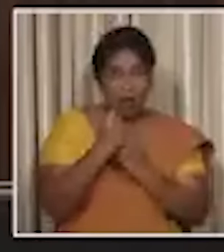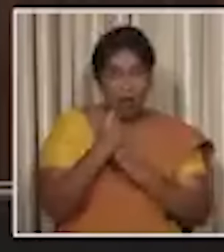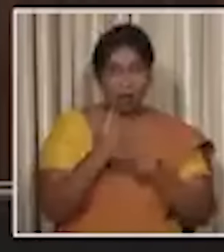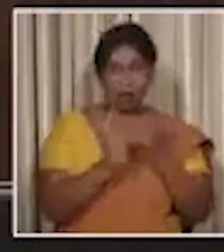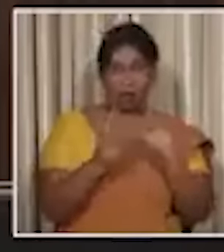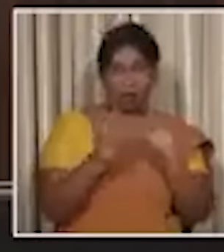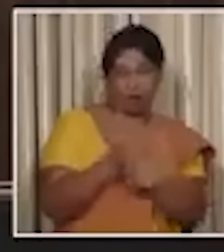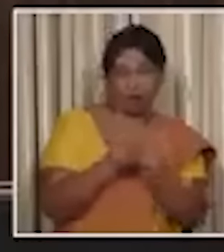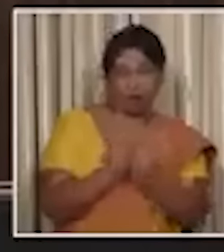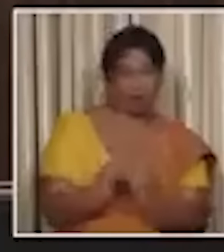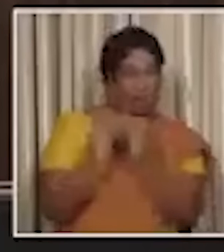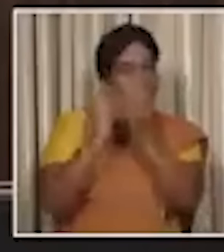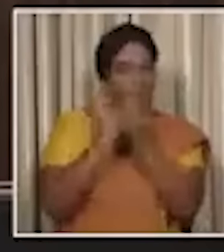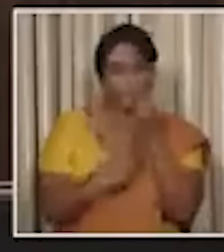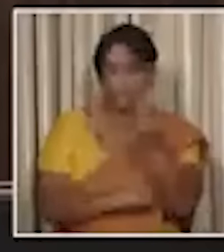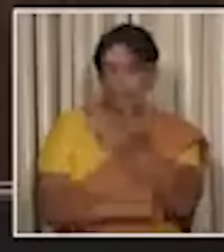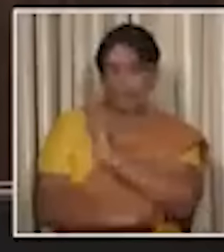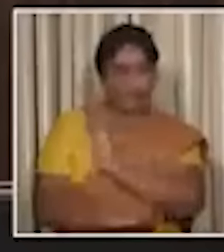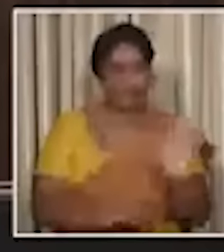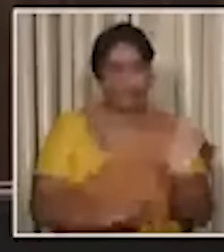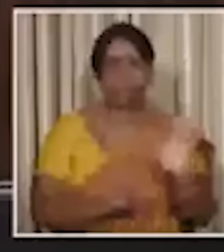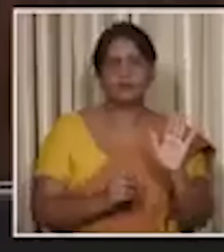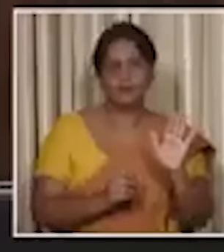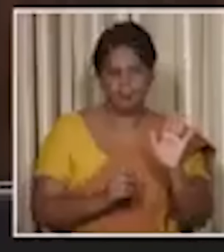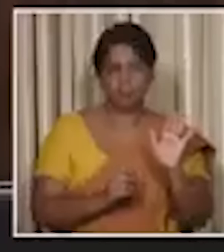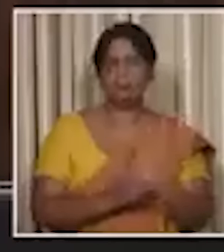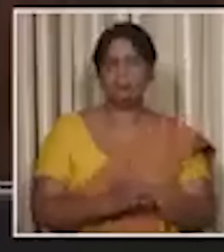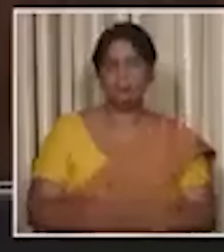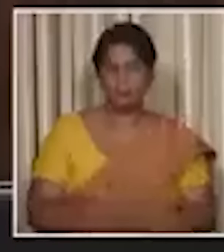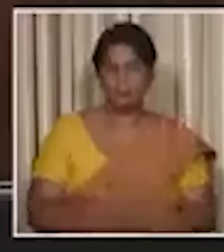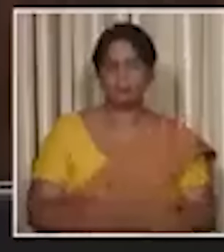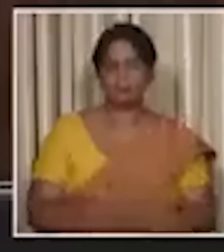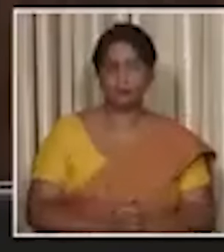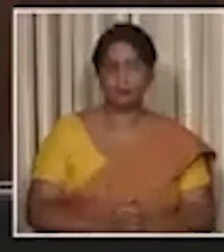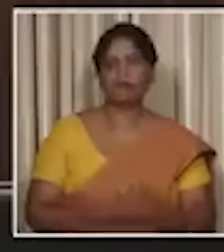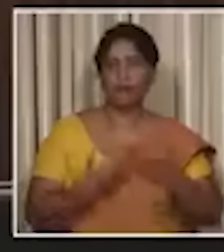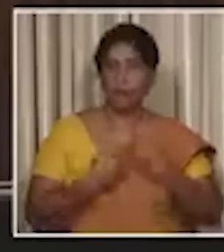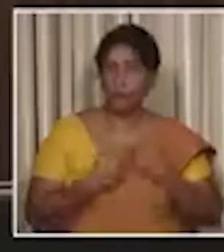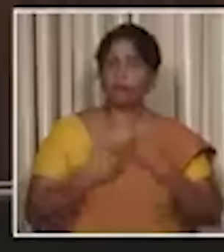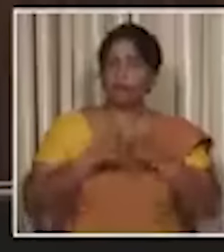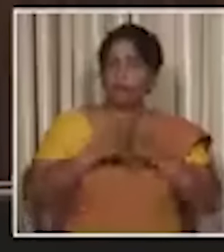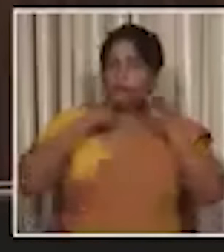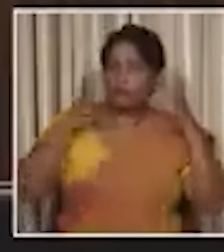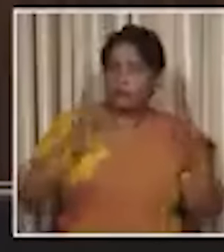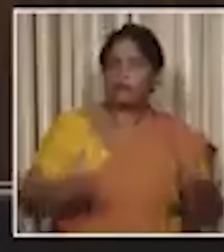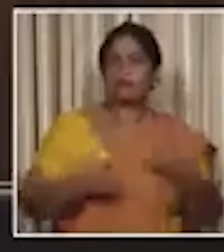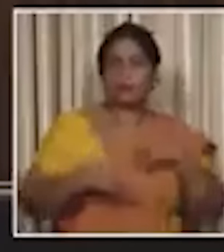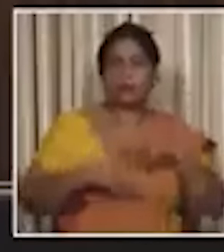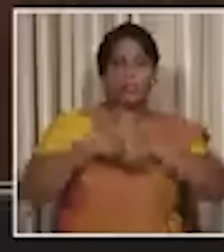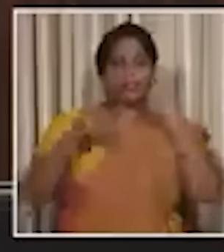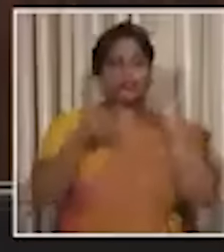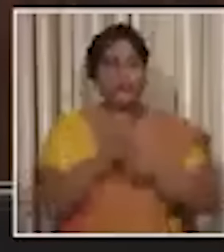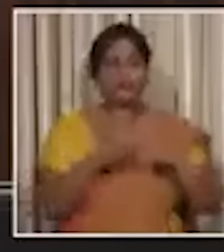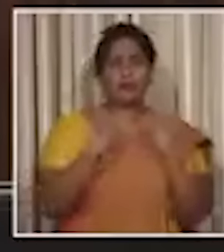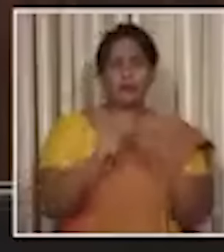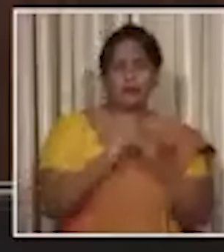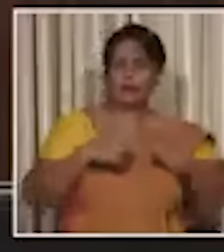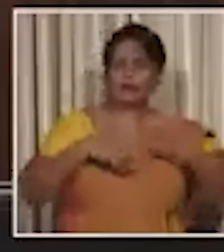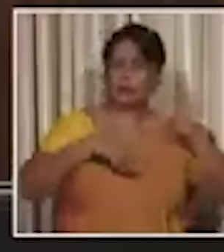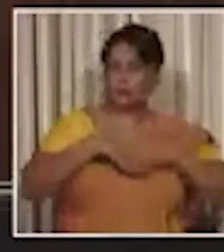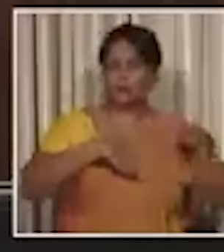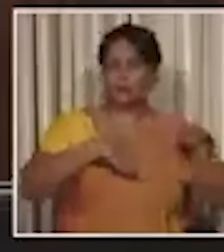உருவாக்க வேண்டும். அதற்கான ஒரு உறுதிமொழியை நான் உங்களுக்கு வழங்குகின்றேன். அந்த கடமை நாங்கள் ஈடேற்றுவோம். அந்த பயணத்தின் போது சட்டத்தின்